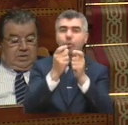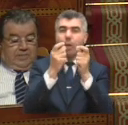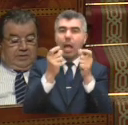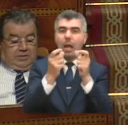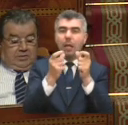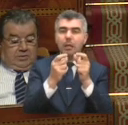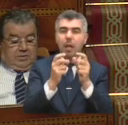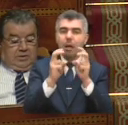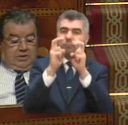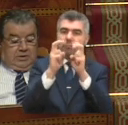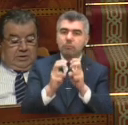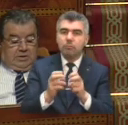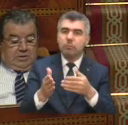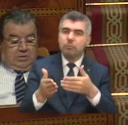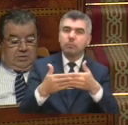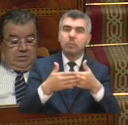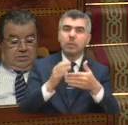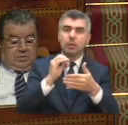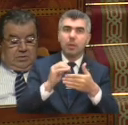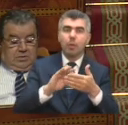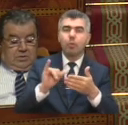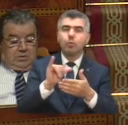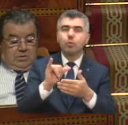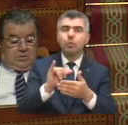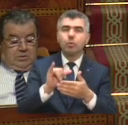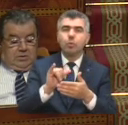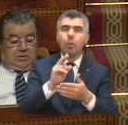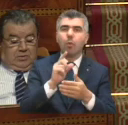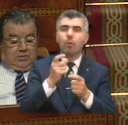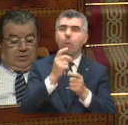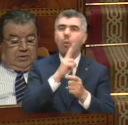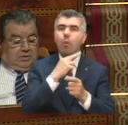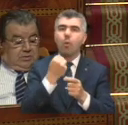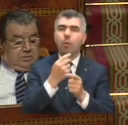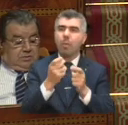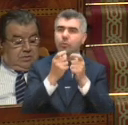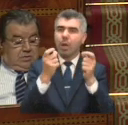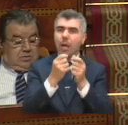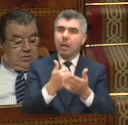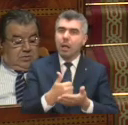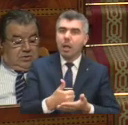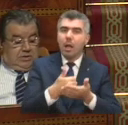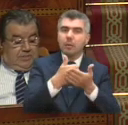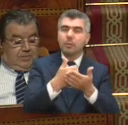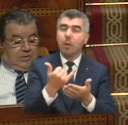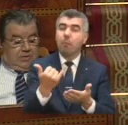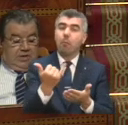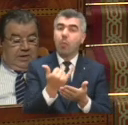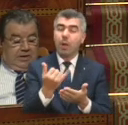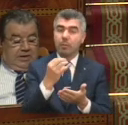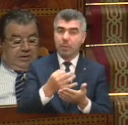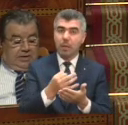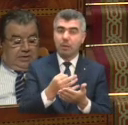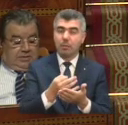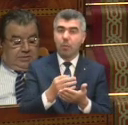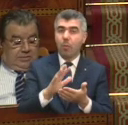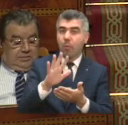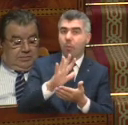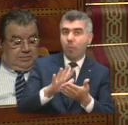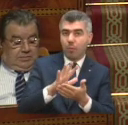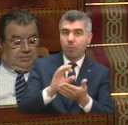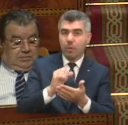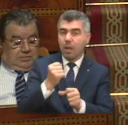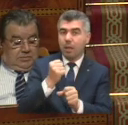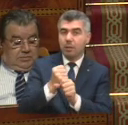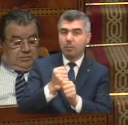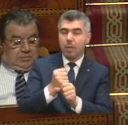أفلست. أش درت الحكومة لهذه المقاولات التي أفلست؟ باش عاونتوهم باش ما يفلسوا حنا في امس الحاجه الى هذا الشغل؟